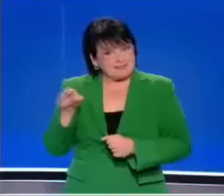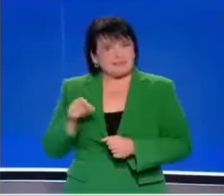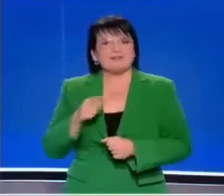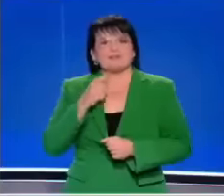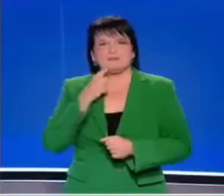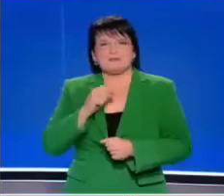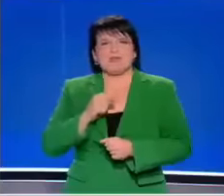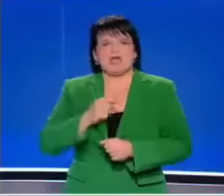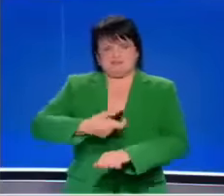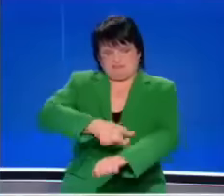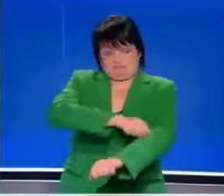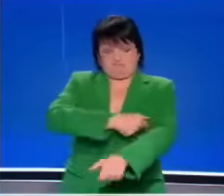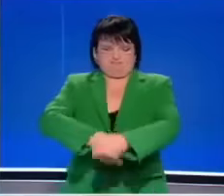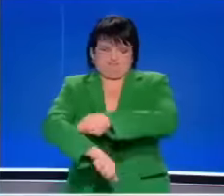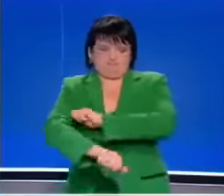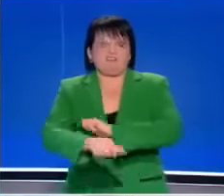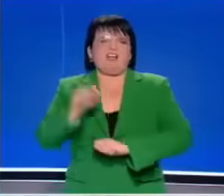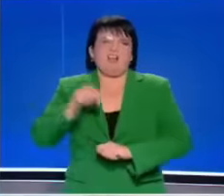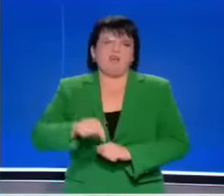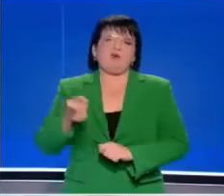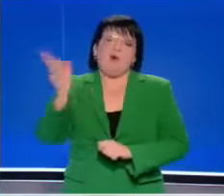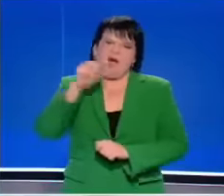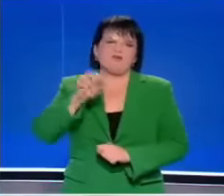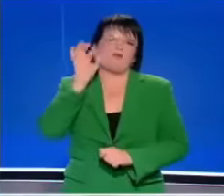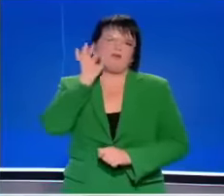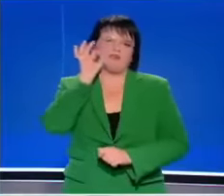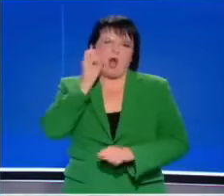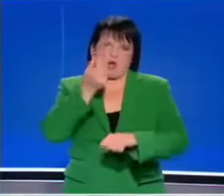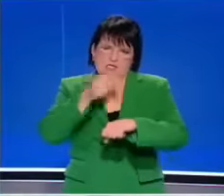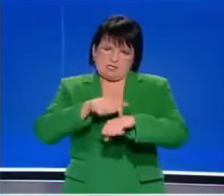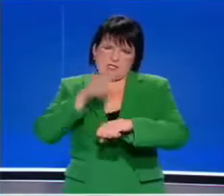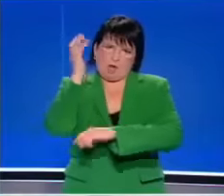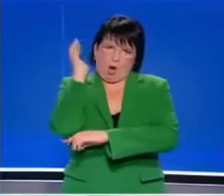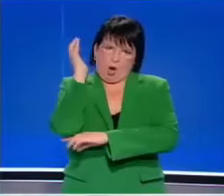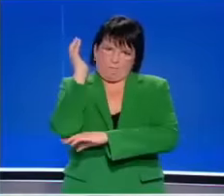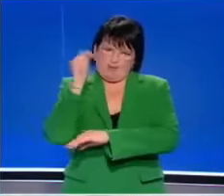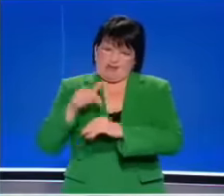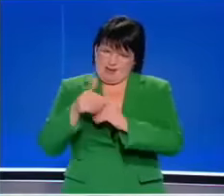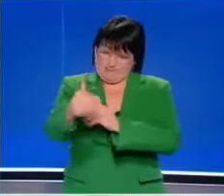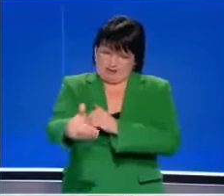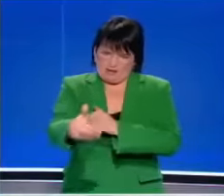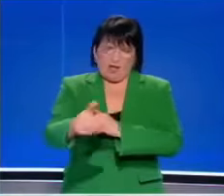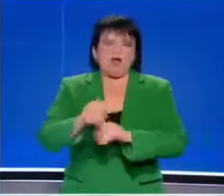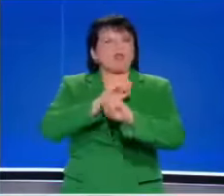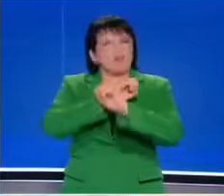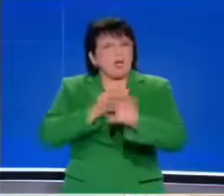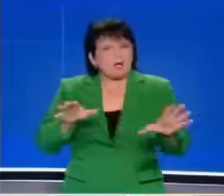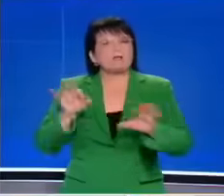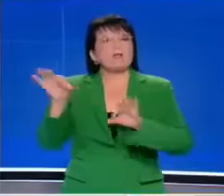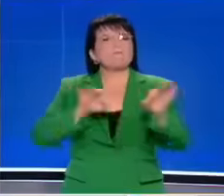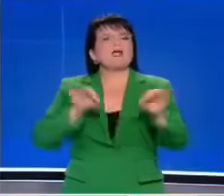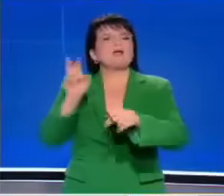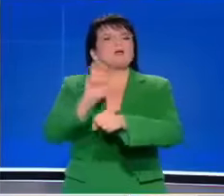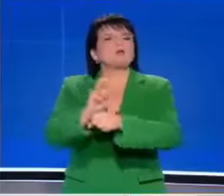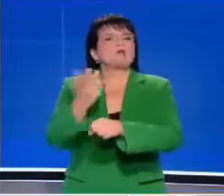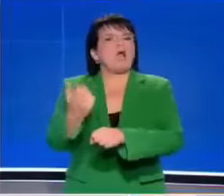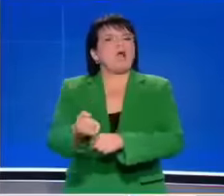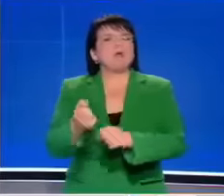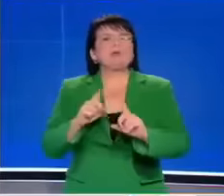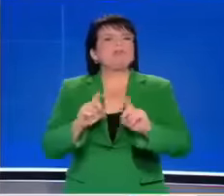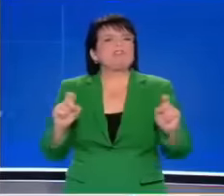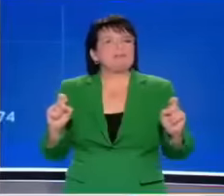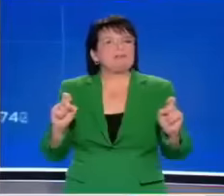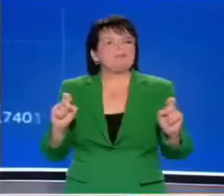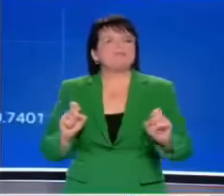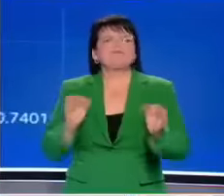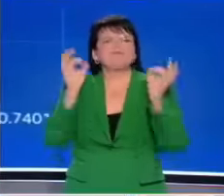σηκώσατε το γάντι και είπατε εγώ αύριο στη θεσσαλονίκη σε λίγη ώρα από τώρα στην ομιλία σας θα ανακοινώσω την περιουσιακή μου κατάσταση ακριβώς